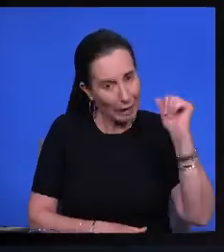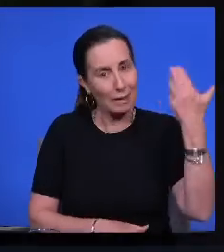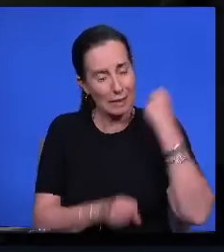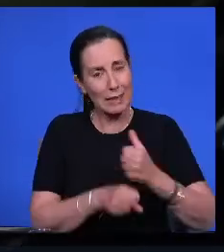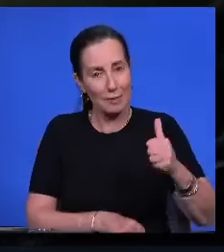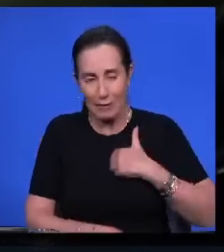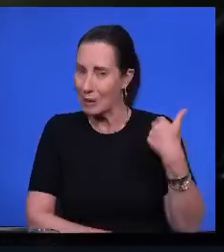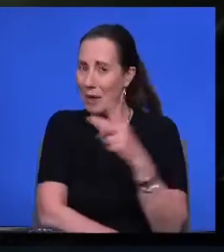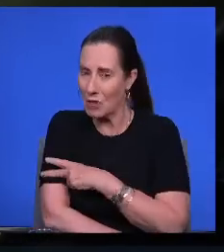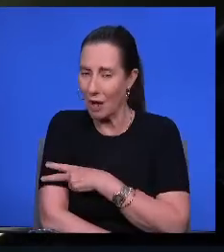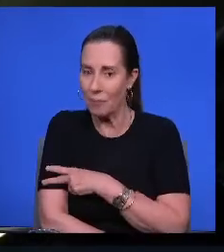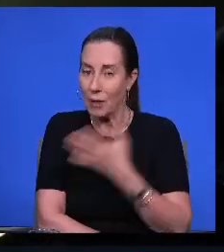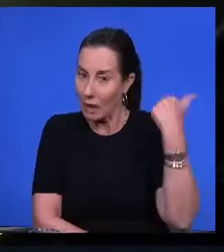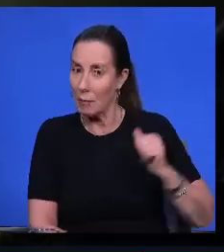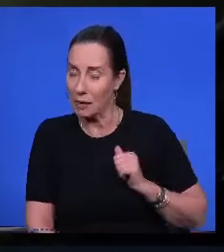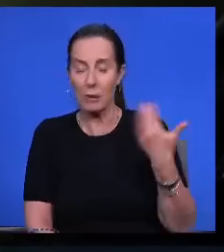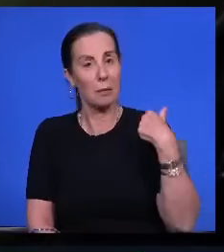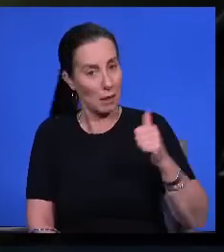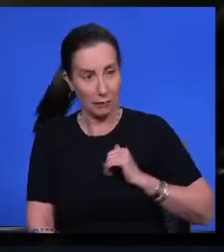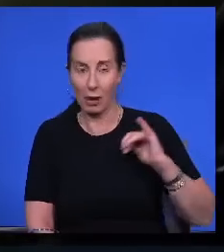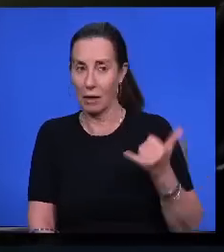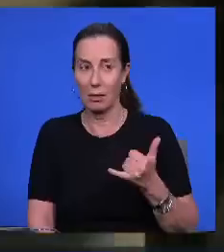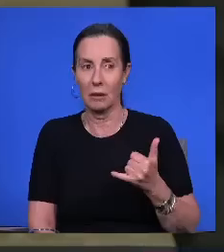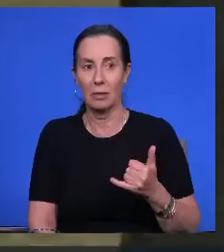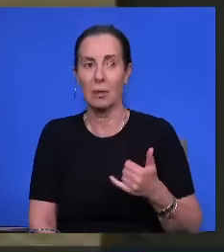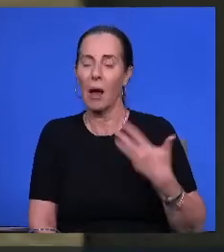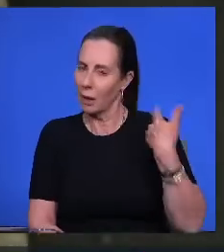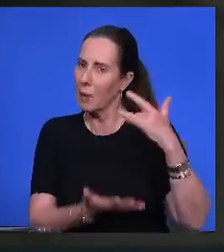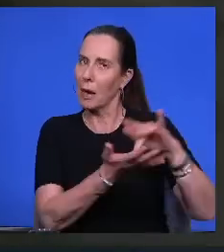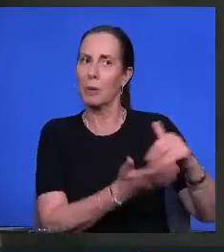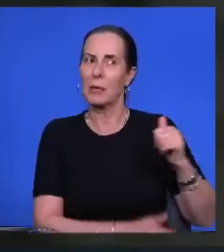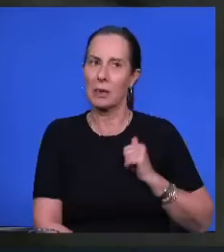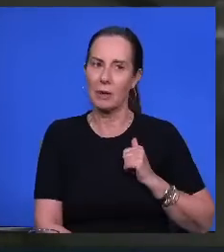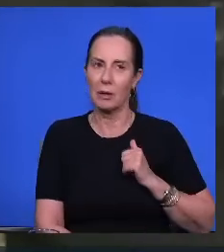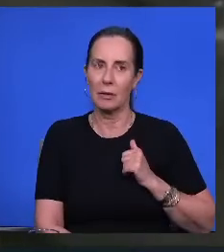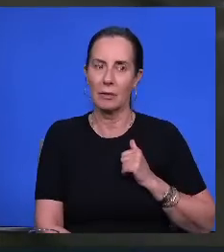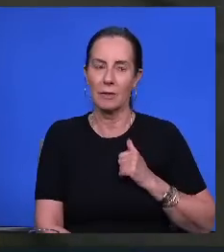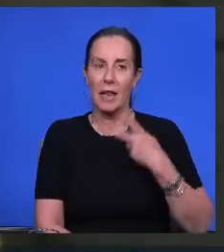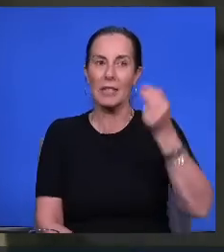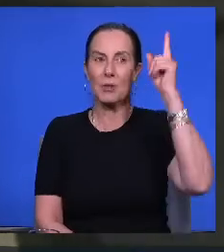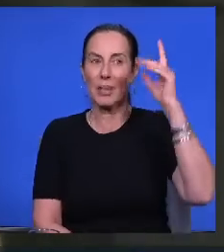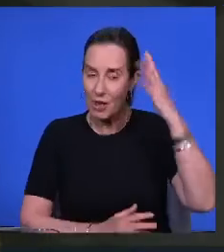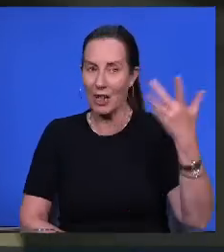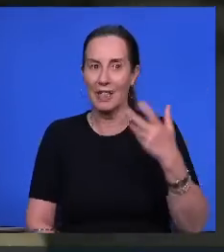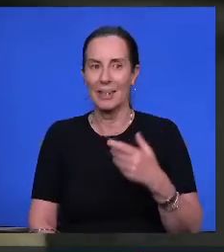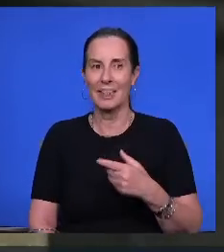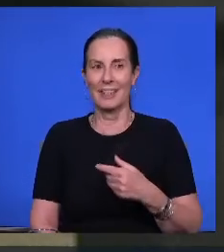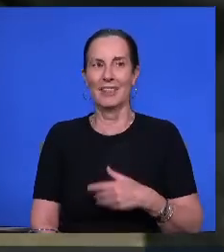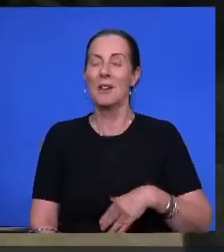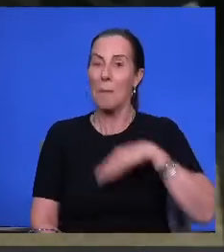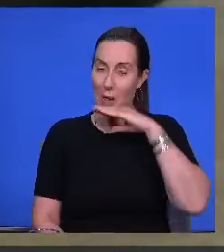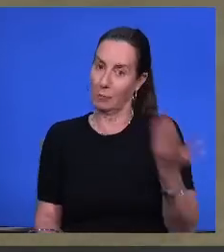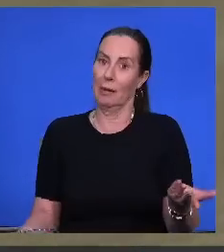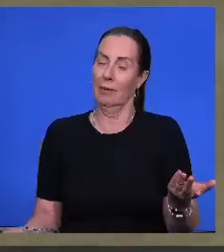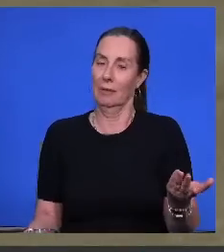שירת בצבא? שירתי בצהל. איפה? שירתי בכמה מקומות. בונה, 20 שנה, השתגענו, אלוהים! מספיק כבר, מדינה